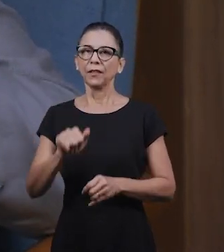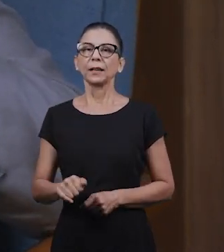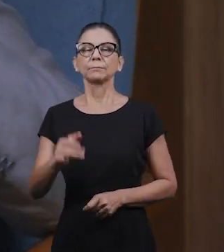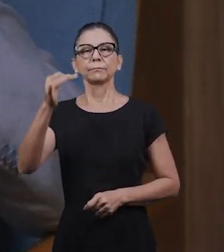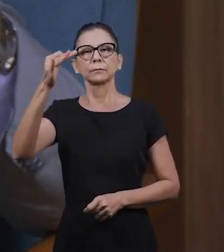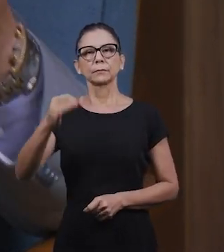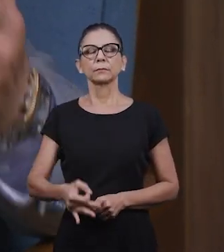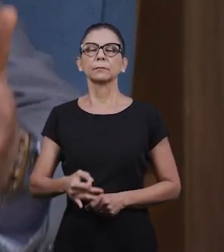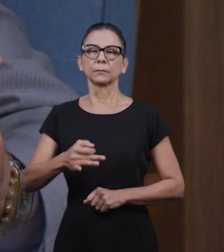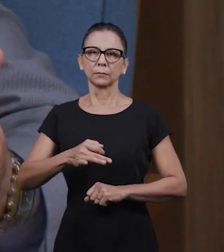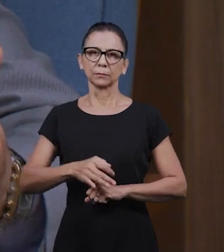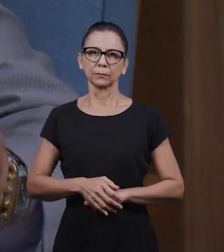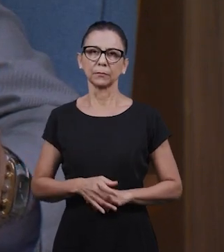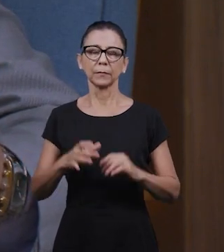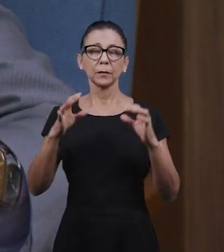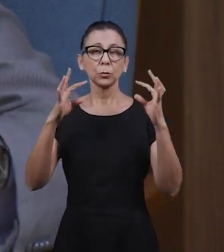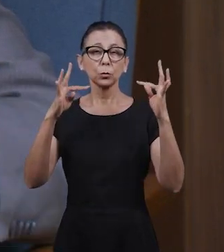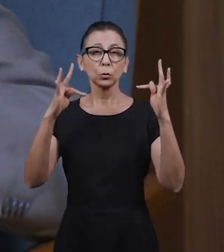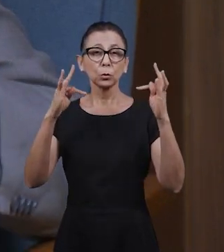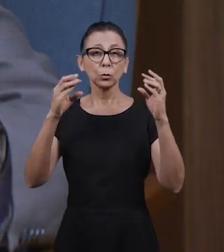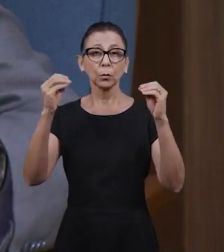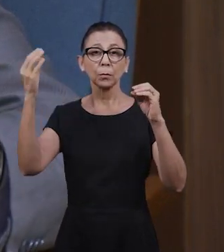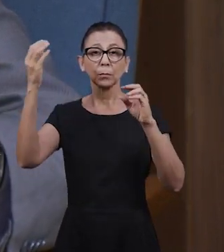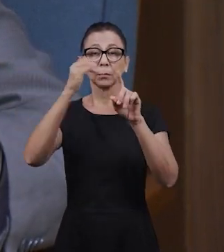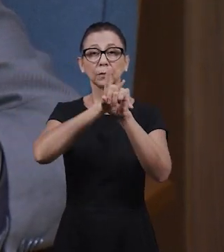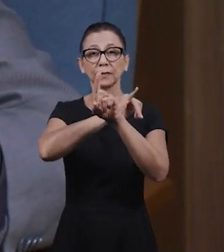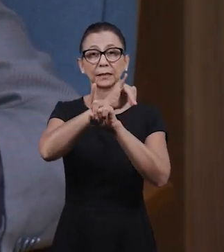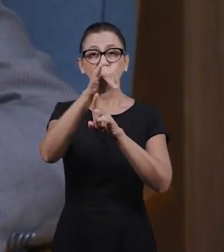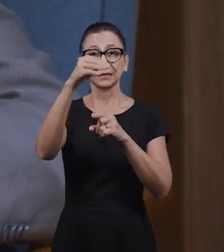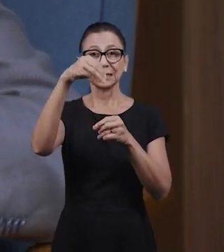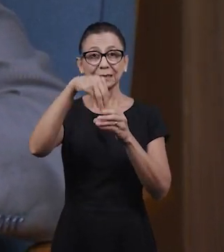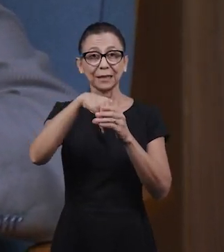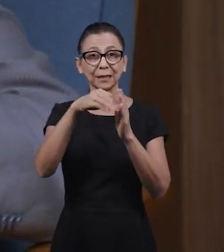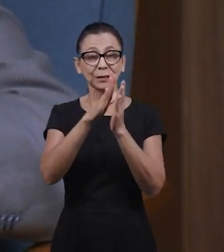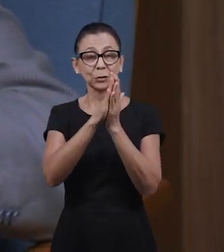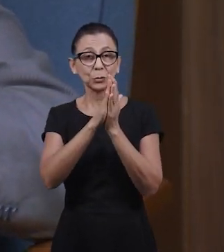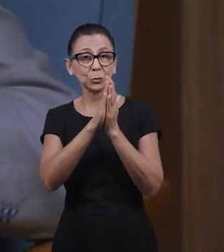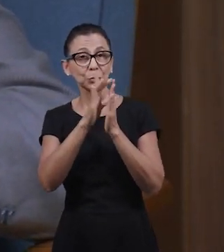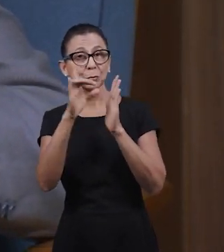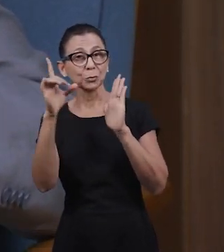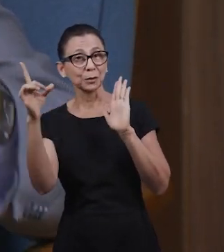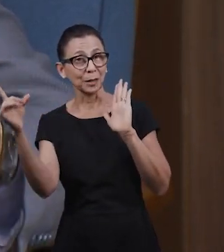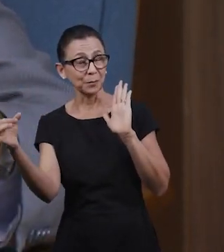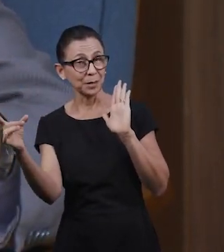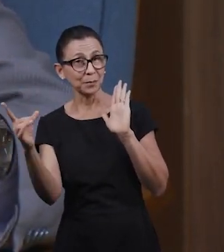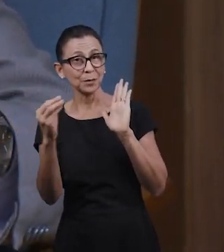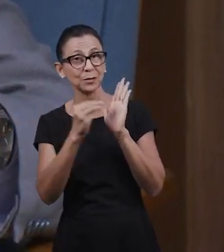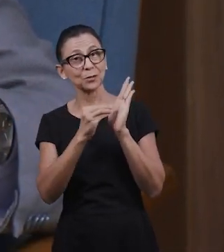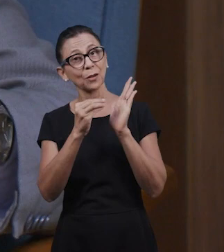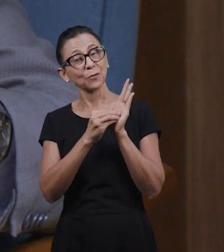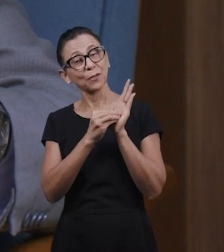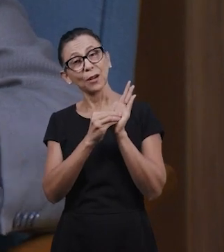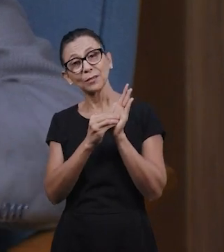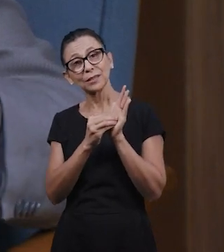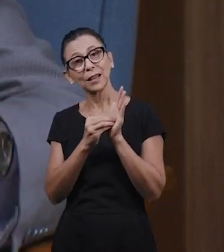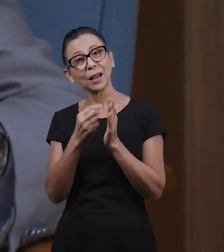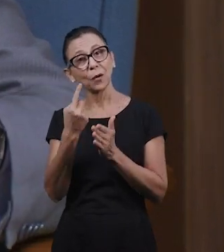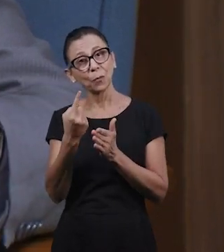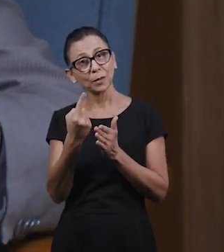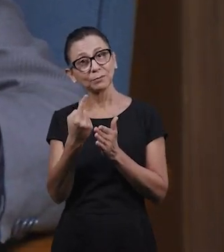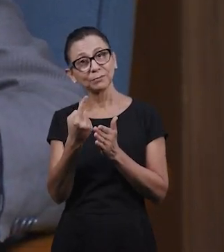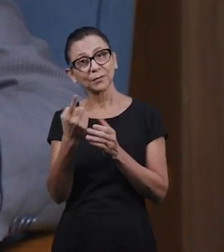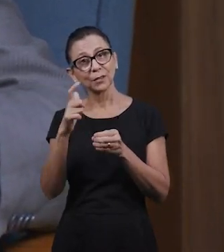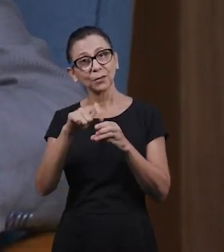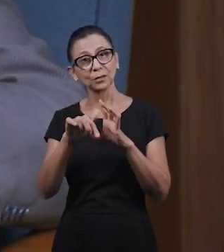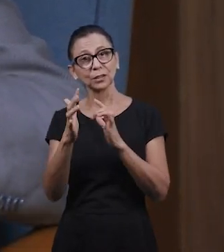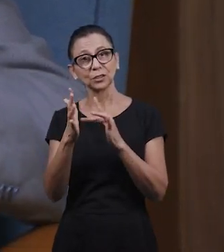Et de toutes ces prophéties que la Bible elle apporte, celle-là est celle qui manque à arriver, qui peut se passer à n'importe quel